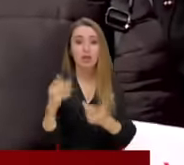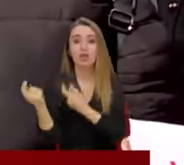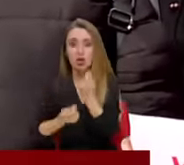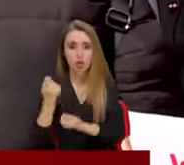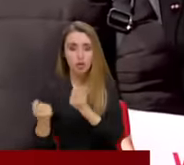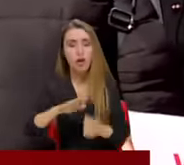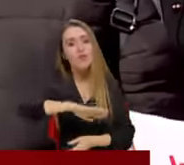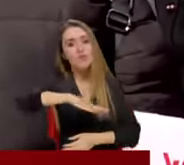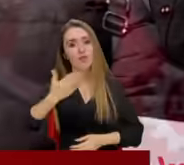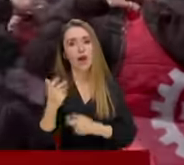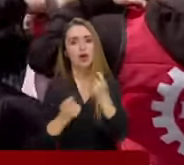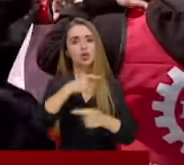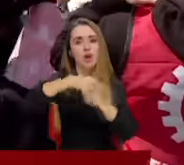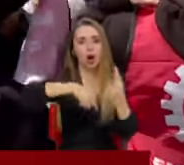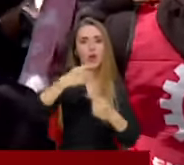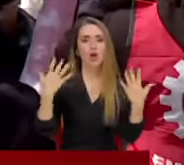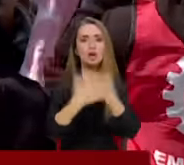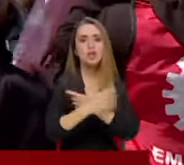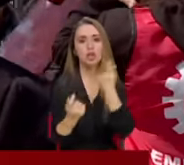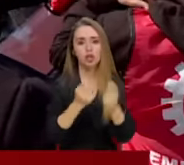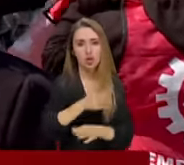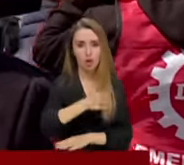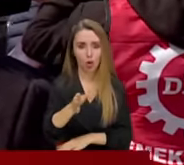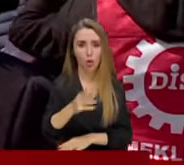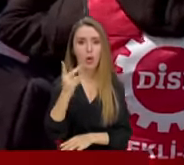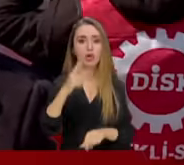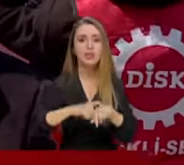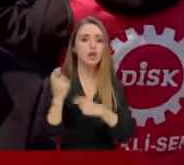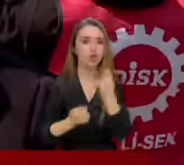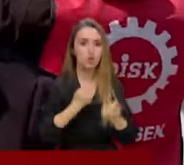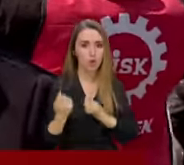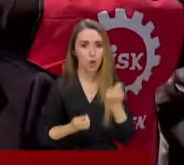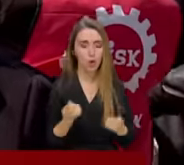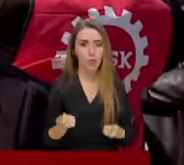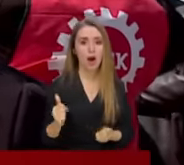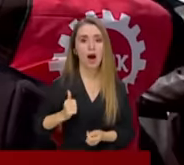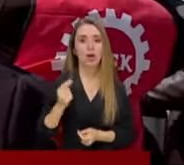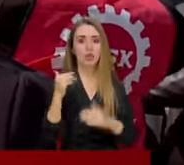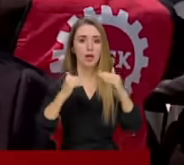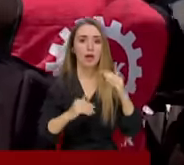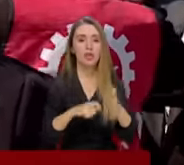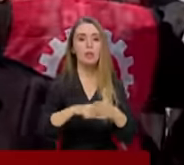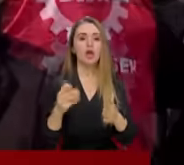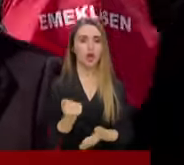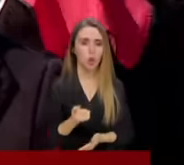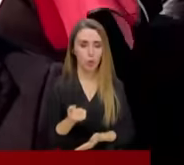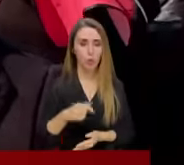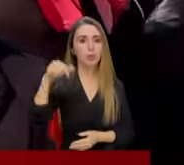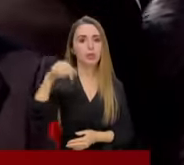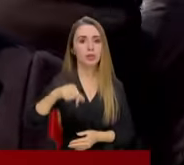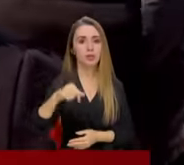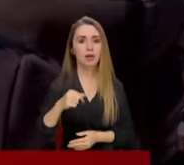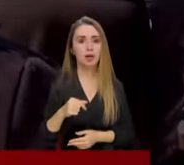çalışıyor ya da iş arıyor. Geceler işe gidiyorum. 12 saat çalışıyorum. asgari ücretin altında da bir ücret alıyorum. Şu